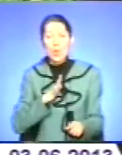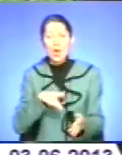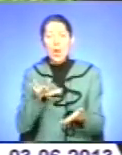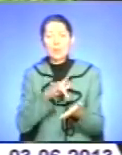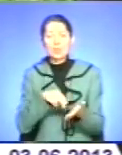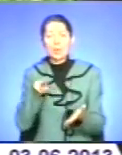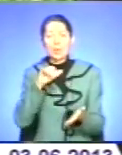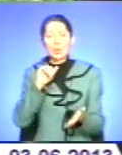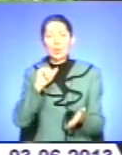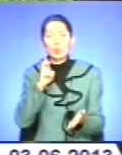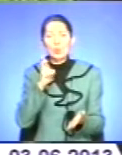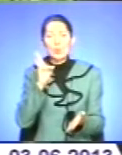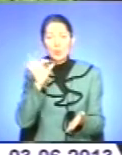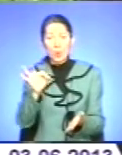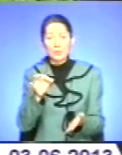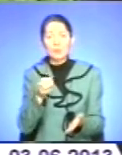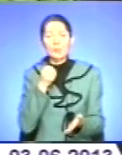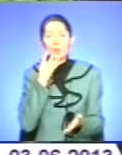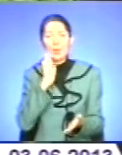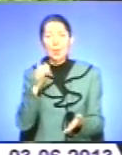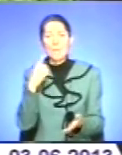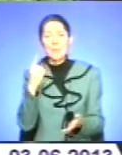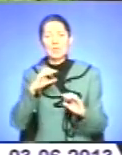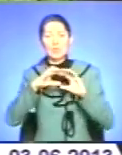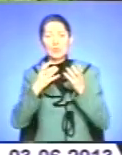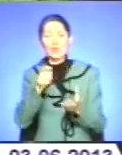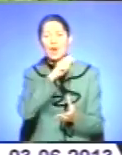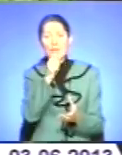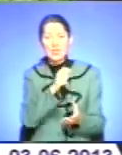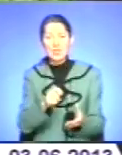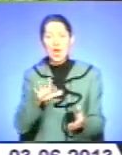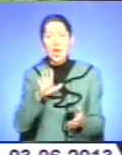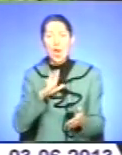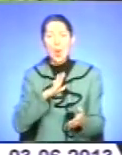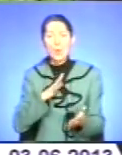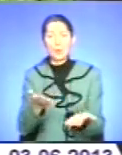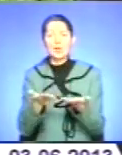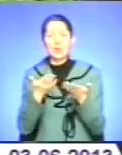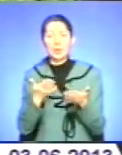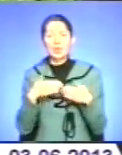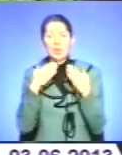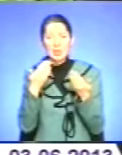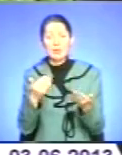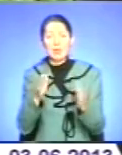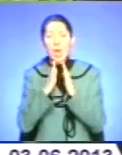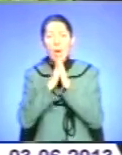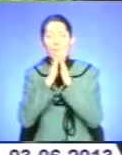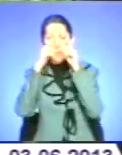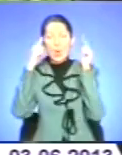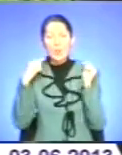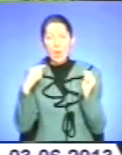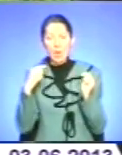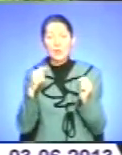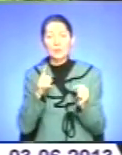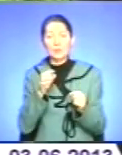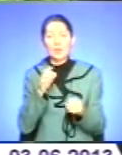час Першої світової війни. Вона була явлена монахам Свято-Преображенського монастирі і сказали, щоб